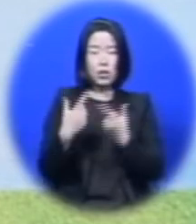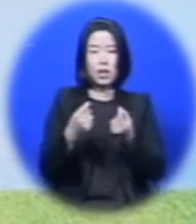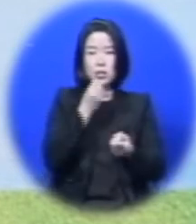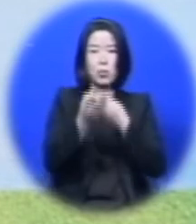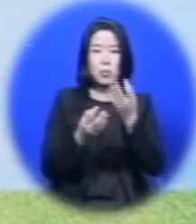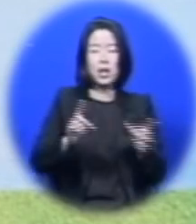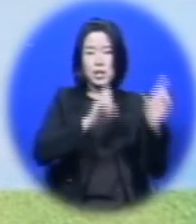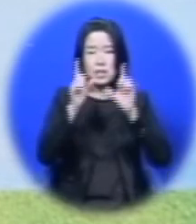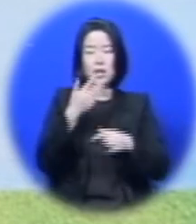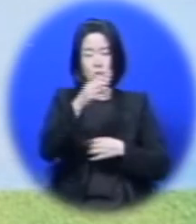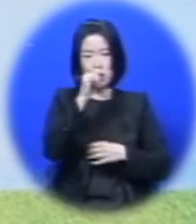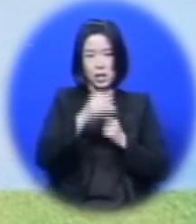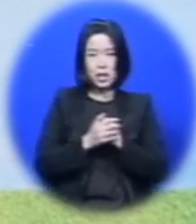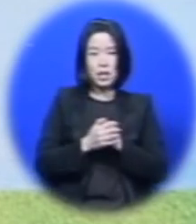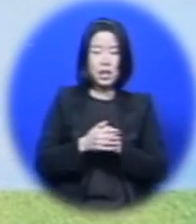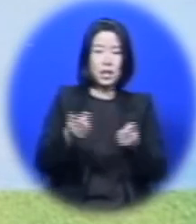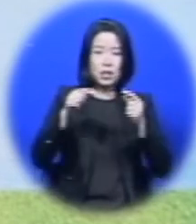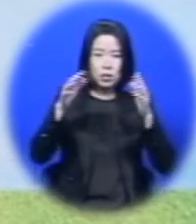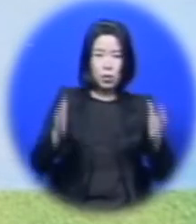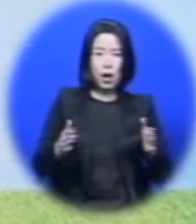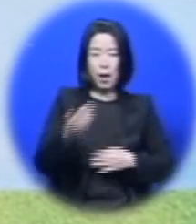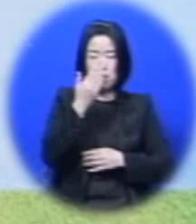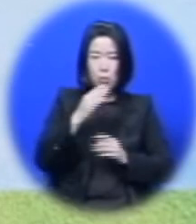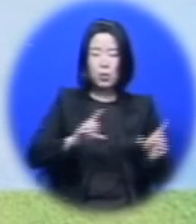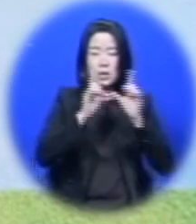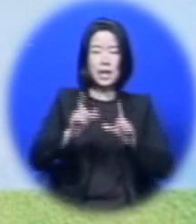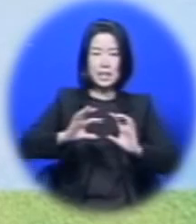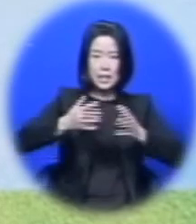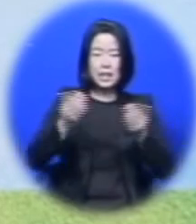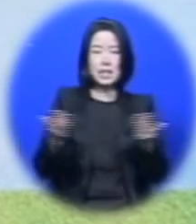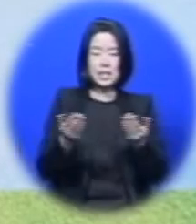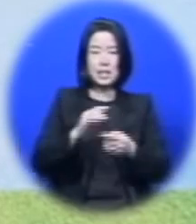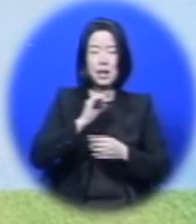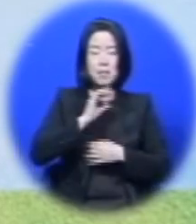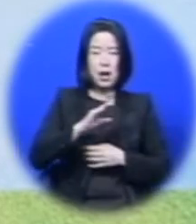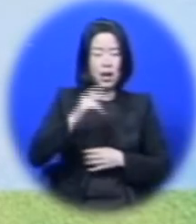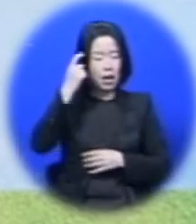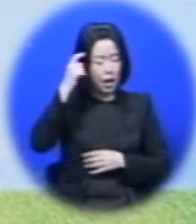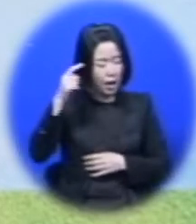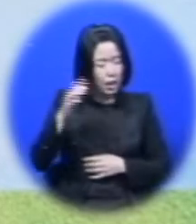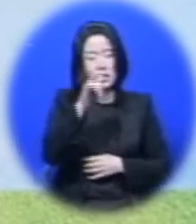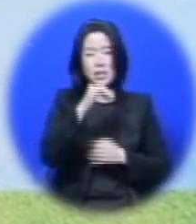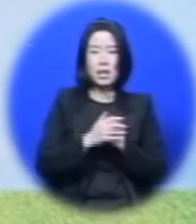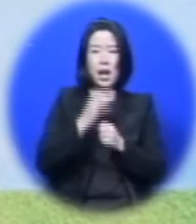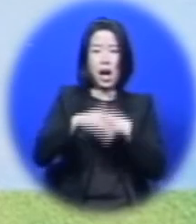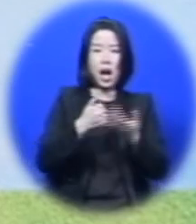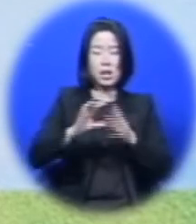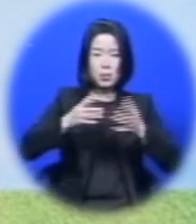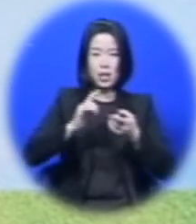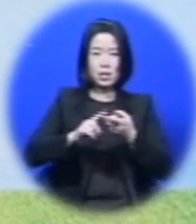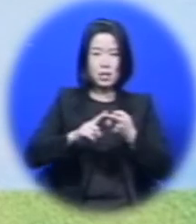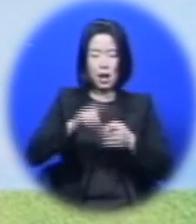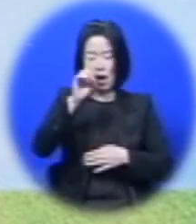있게 되기를. 그동안에 먹고 사는 세상 일에만 정신이 없었지 하나님의 나라에 대해서 한 번도 구해보지도